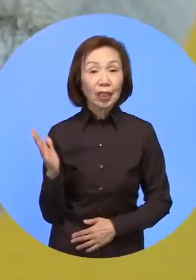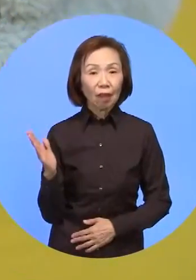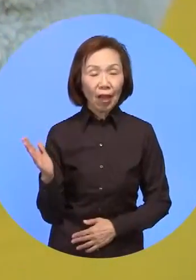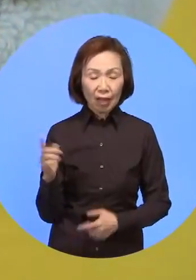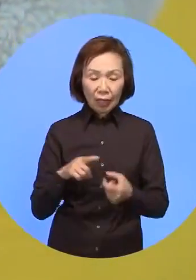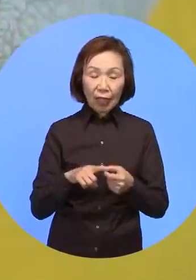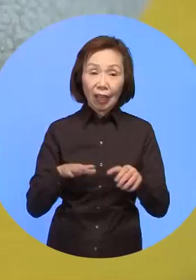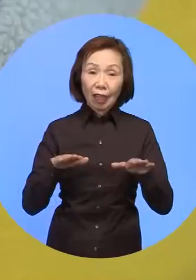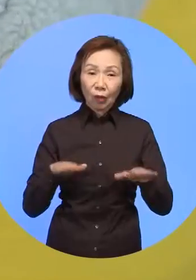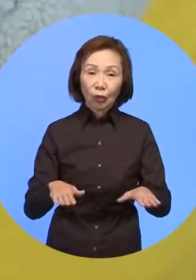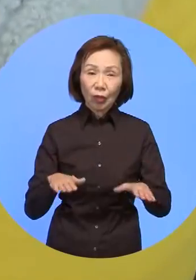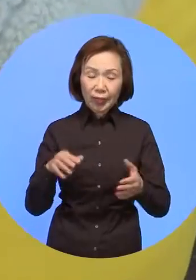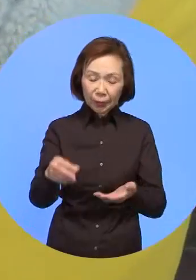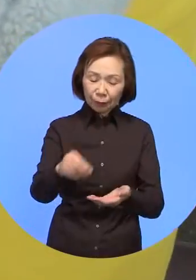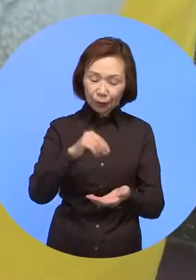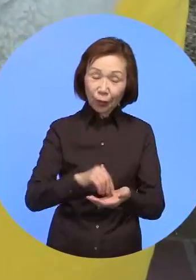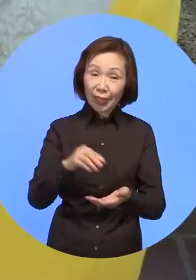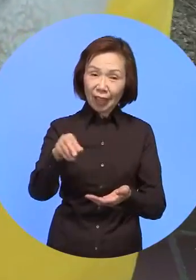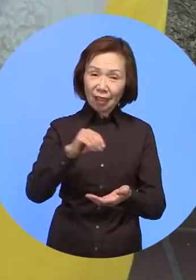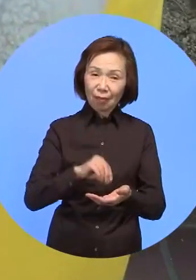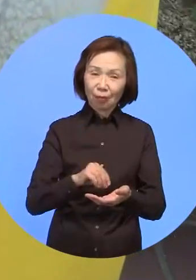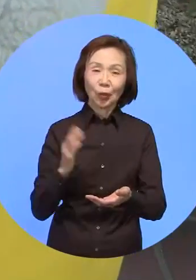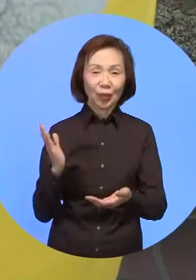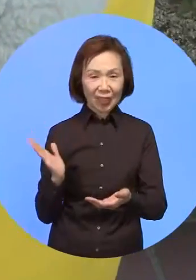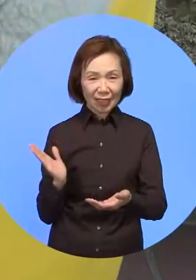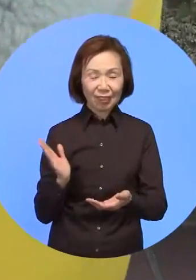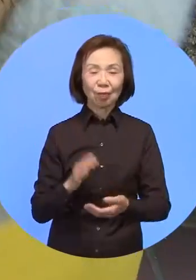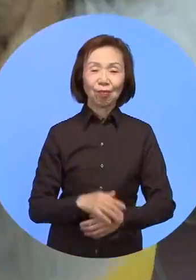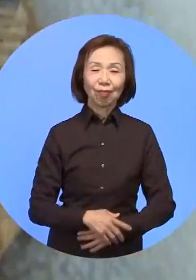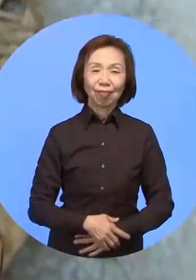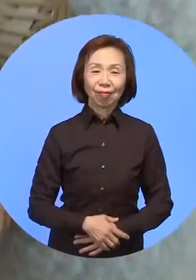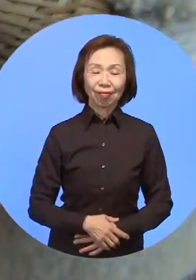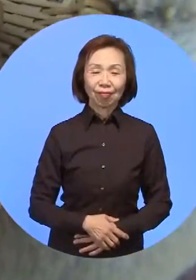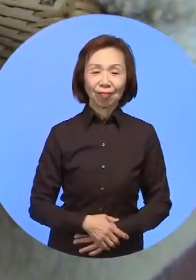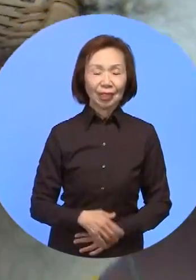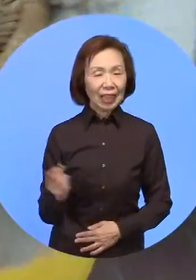そしてこちらが今年収穫したスイタクワイです。